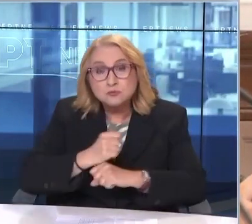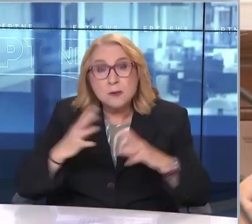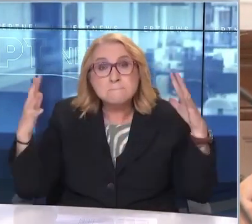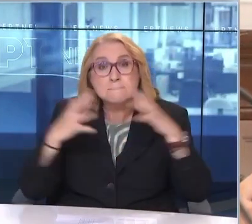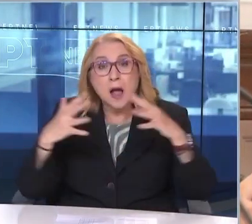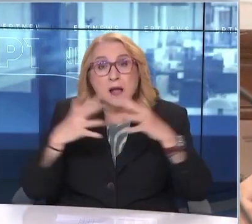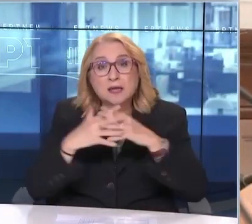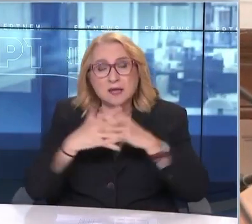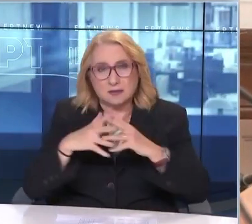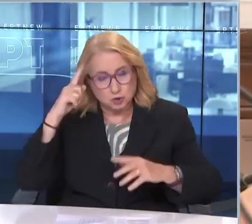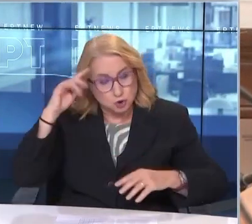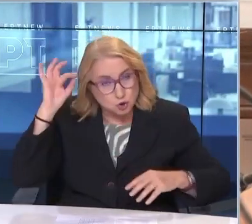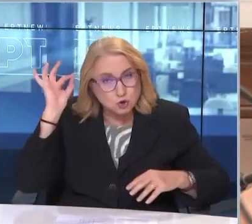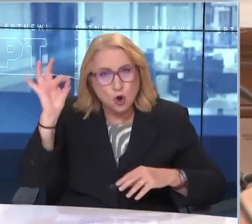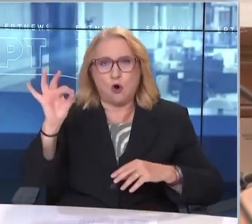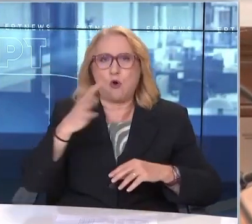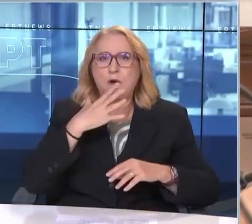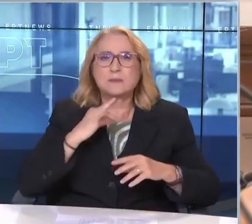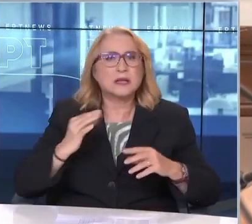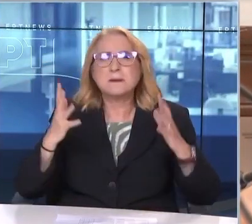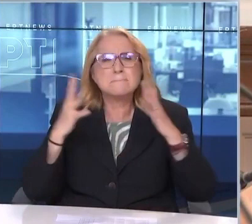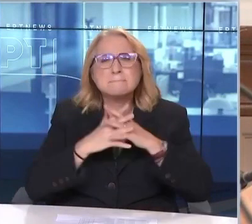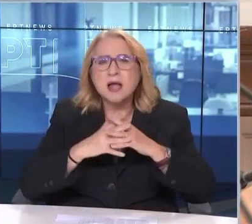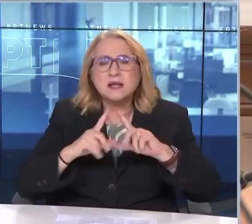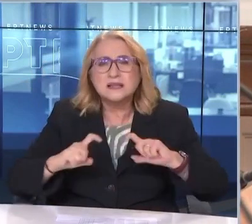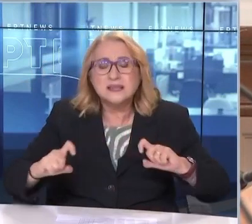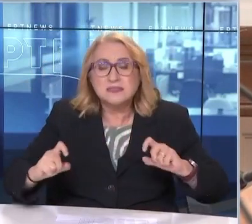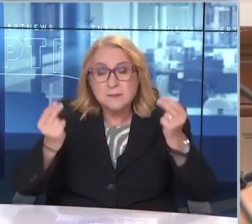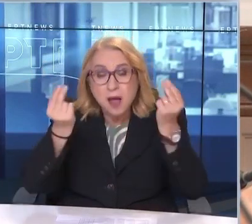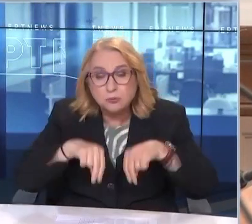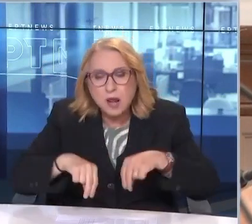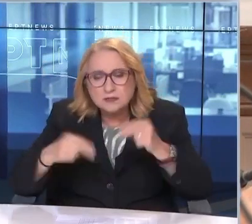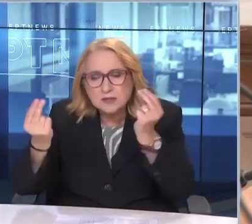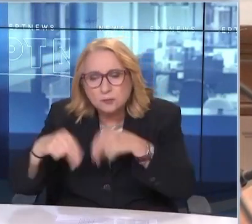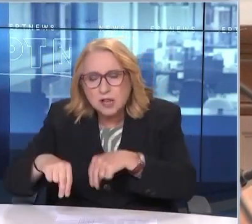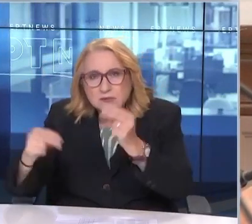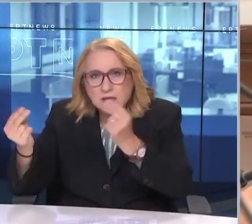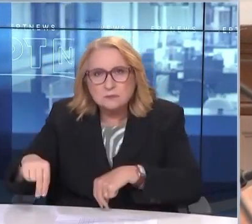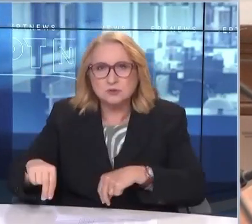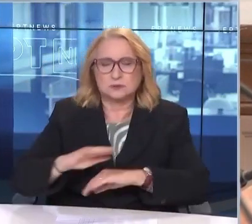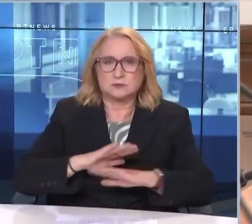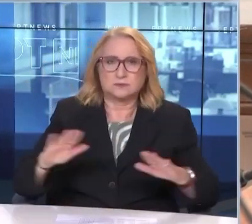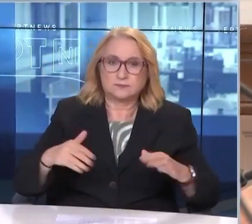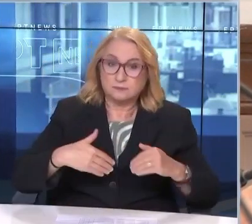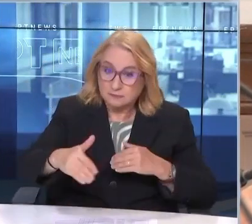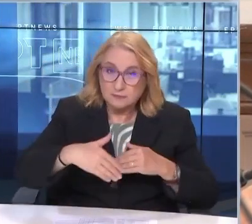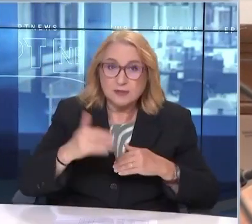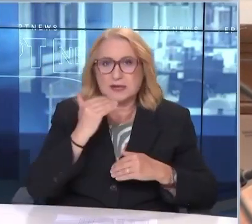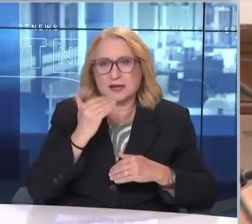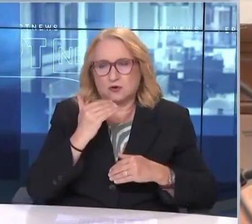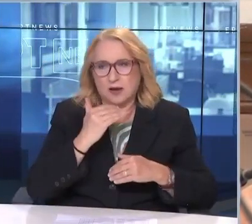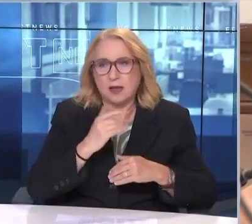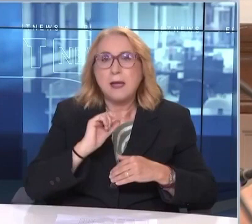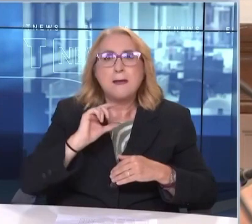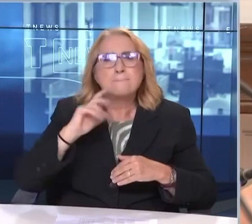έργο και αποτελέσματα σε συγκεκριμένο χρόνο. Πάντα κλειδί της επιτυχίας μας είναι και η αφοσίωση